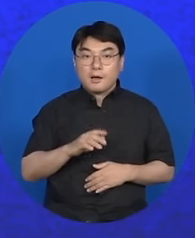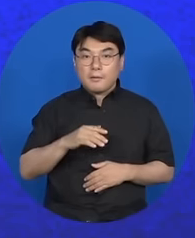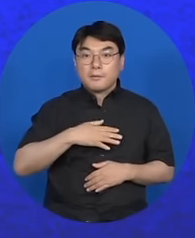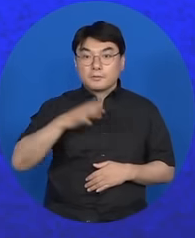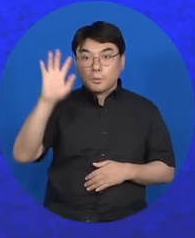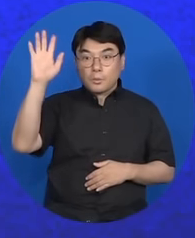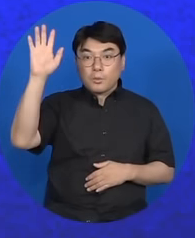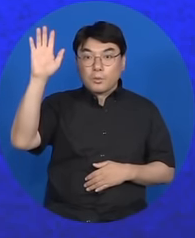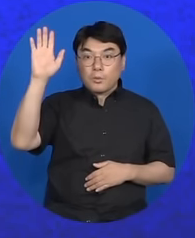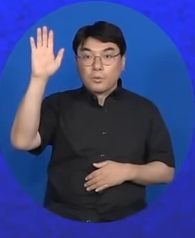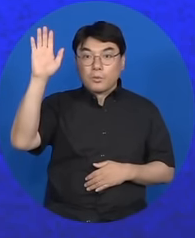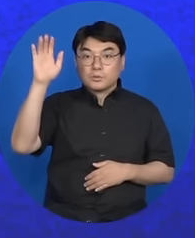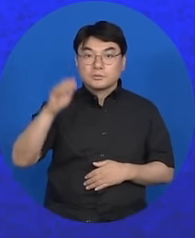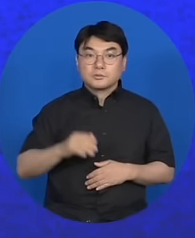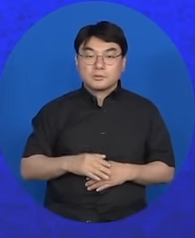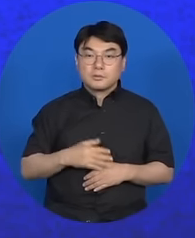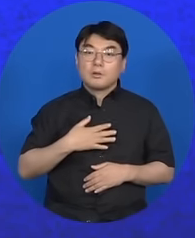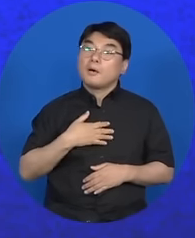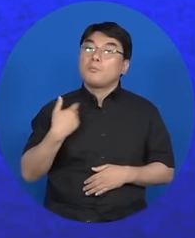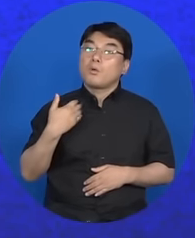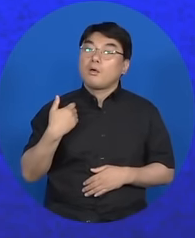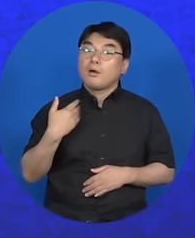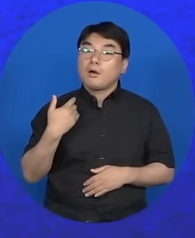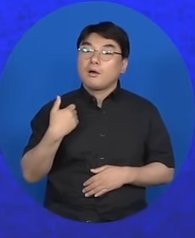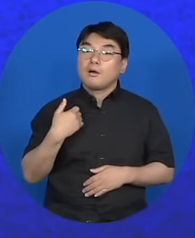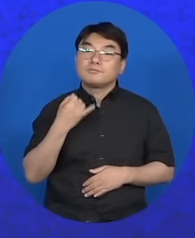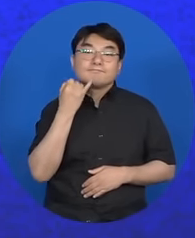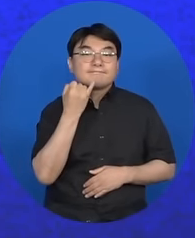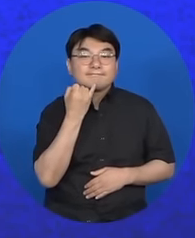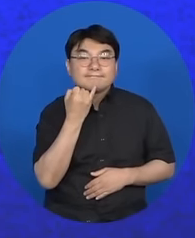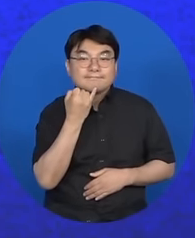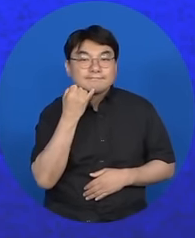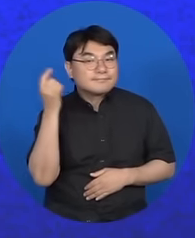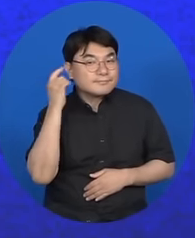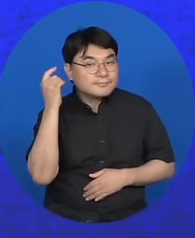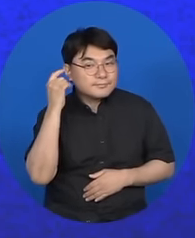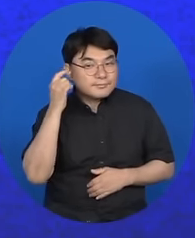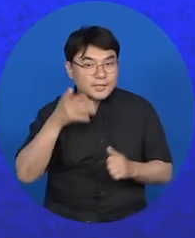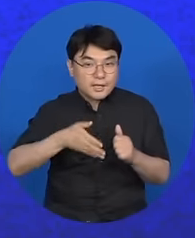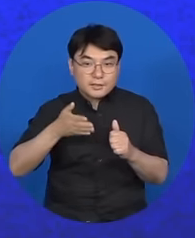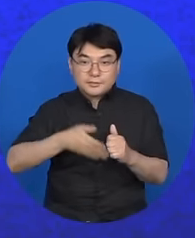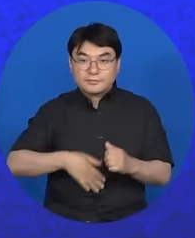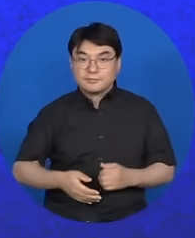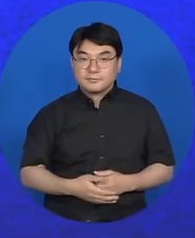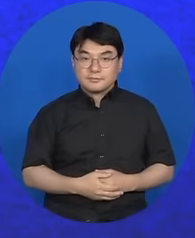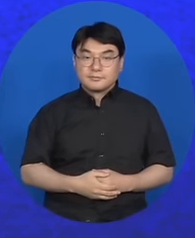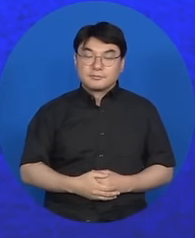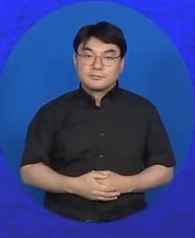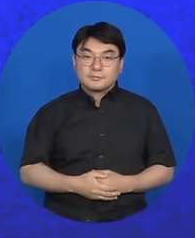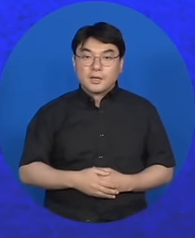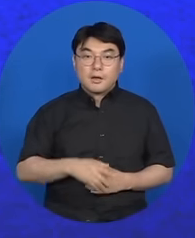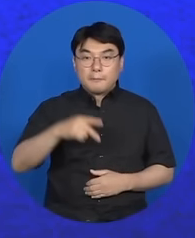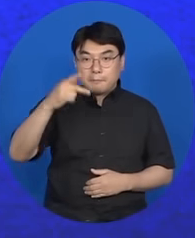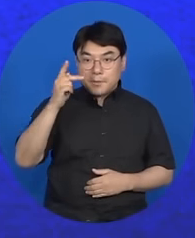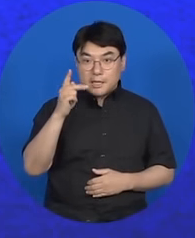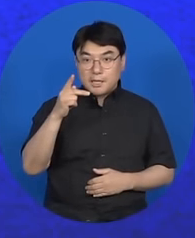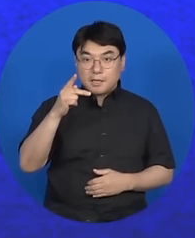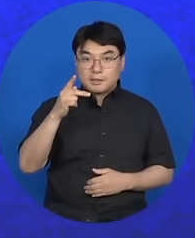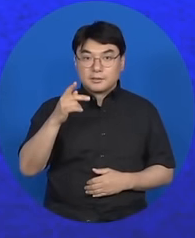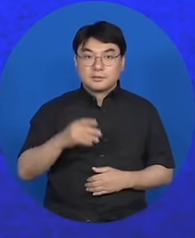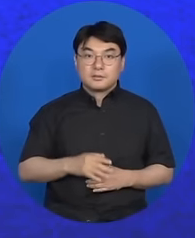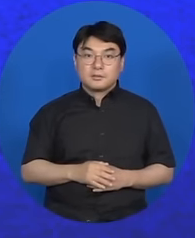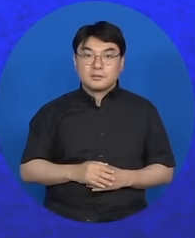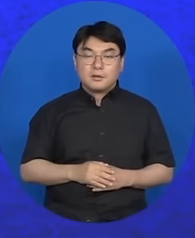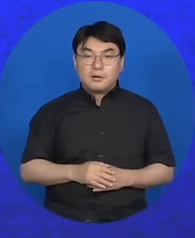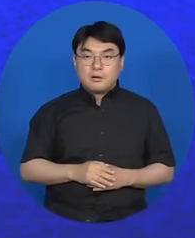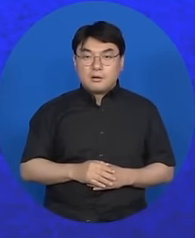아, J도 꽤 있으시고. 나는 잘 모르겠다. 괜찮습니다. 들으시면 되겠습니다. 이 P라고 하는 것은 좀